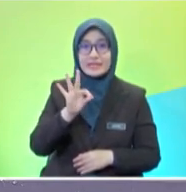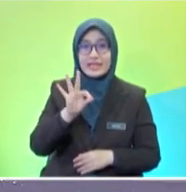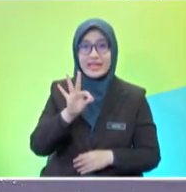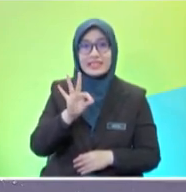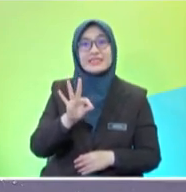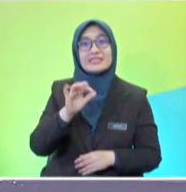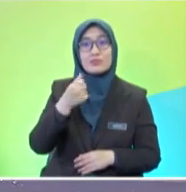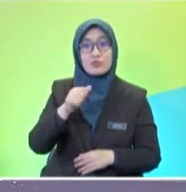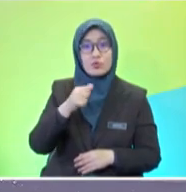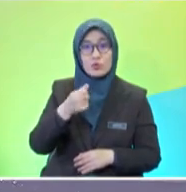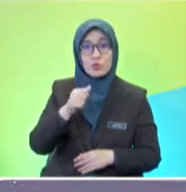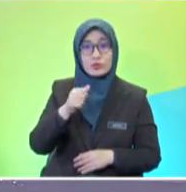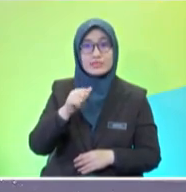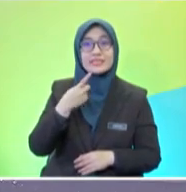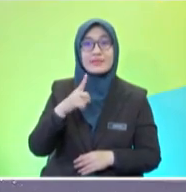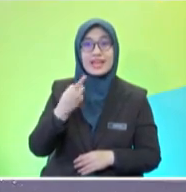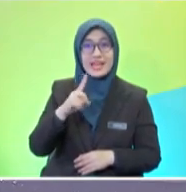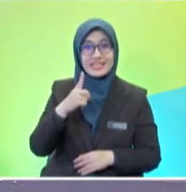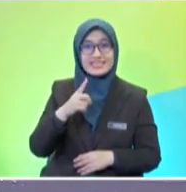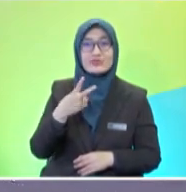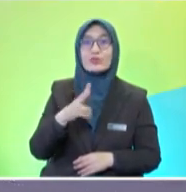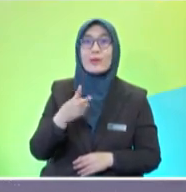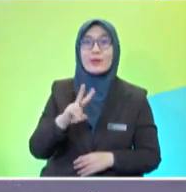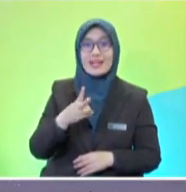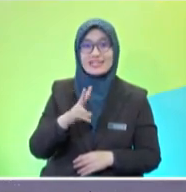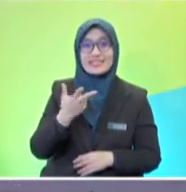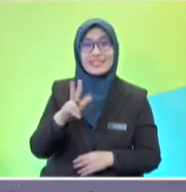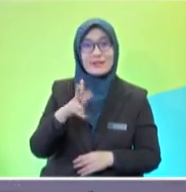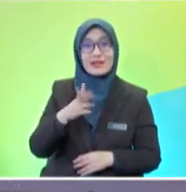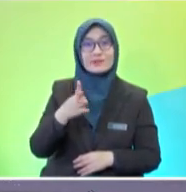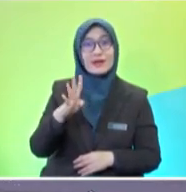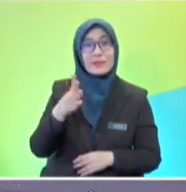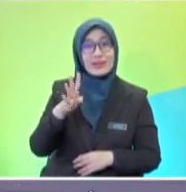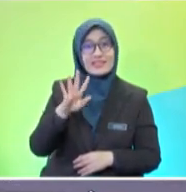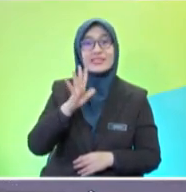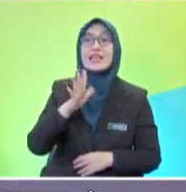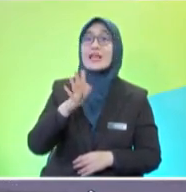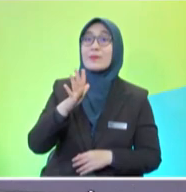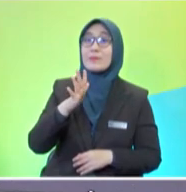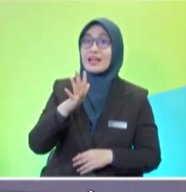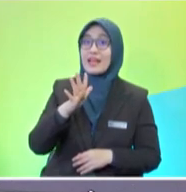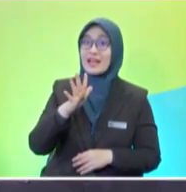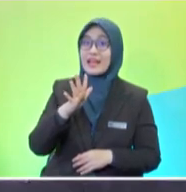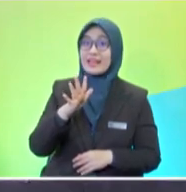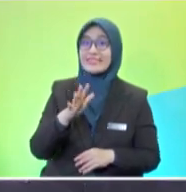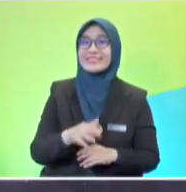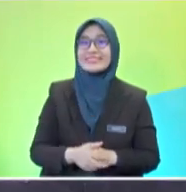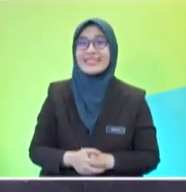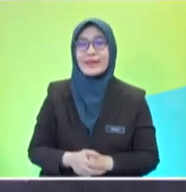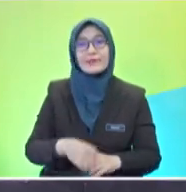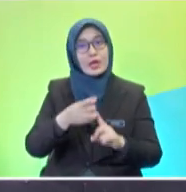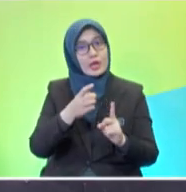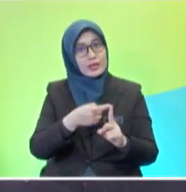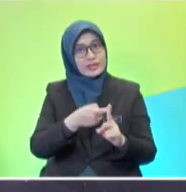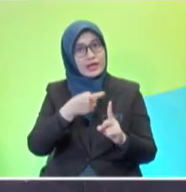sembilan 10 11 12 13 14 15 jadi daripada